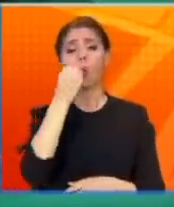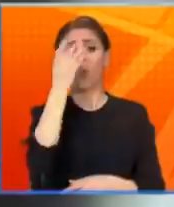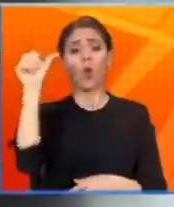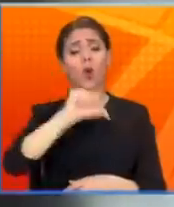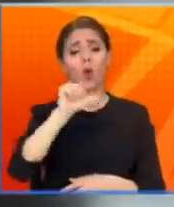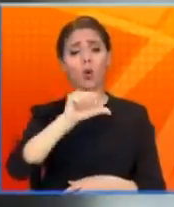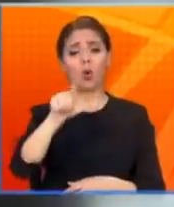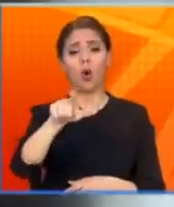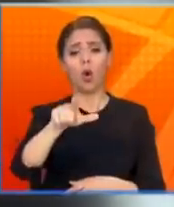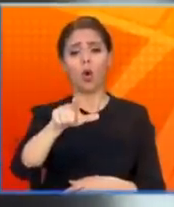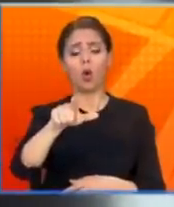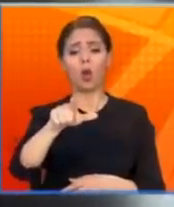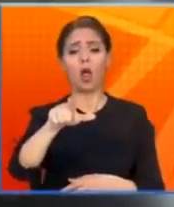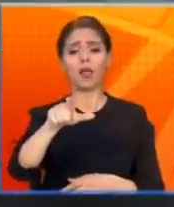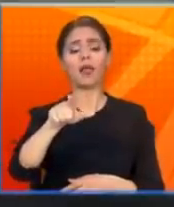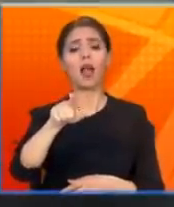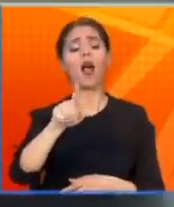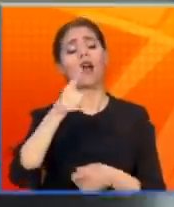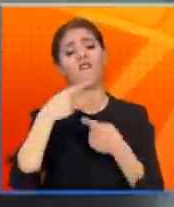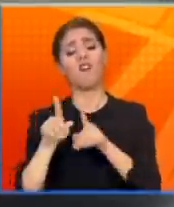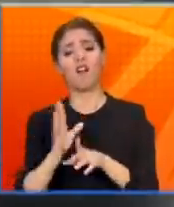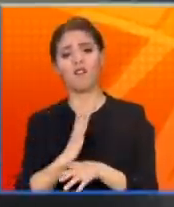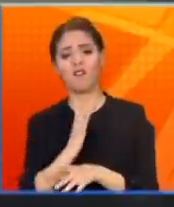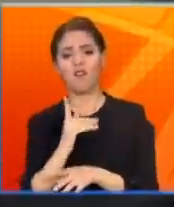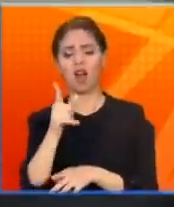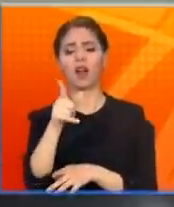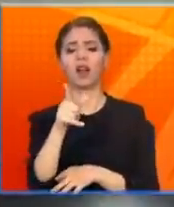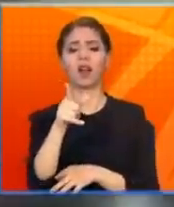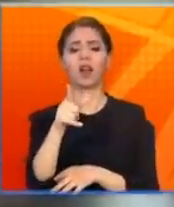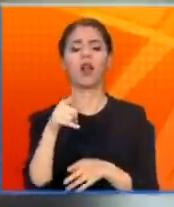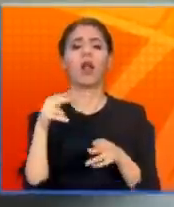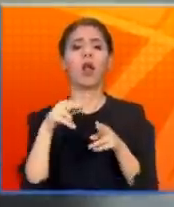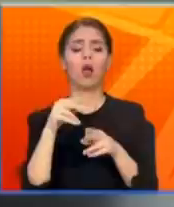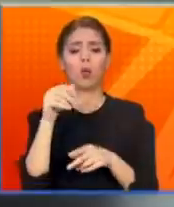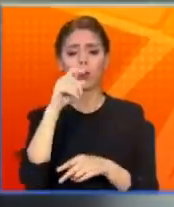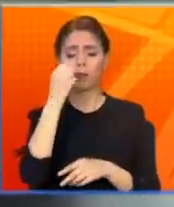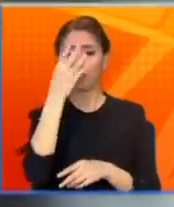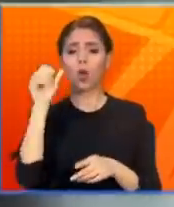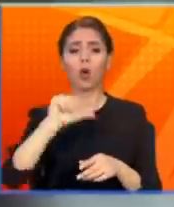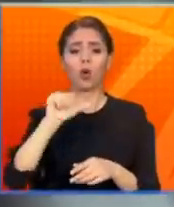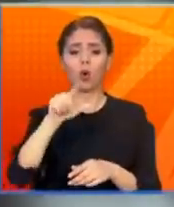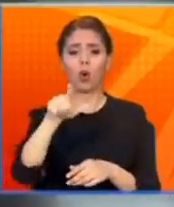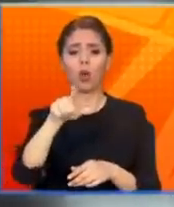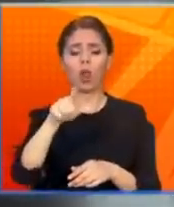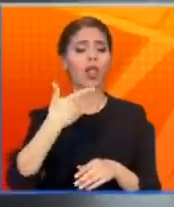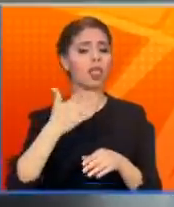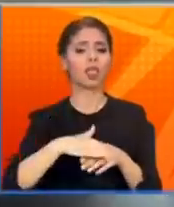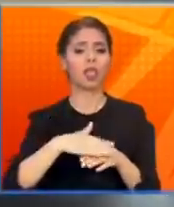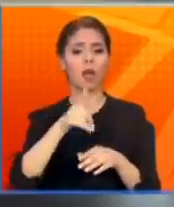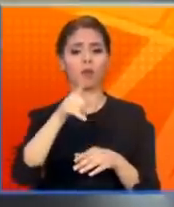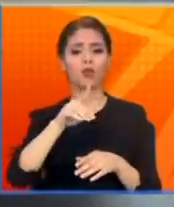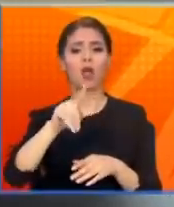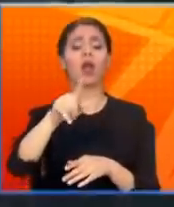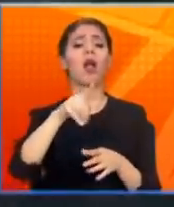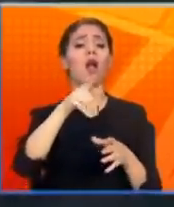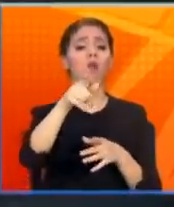çok farklı. Evde var ama az kaldı. Yedek olsun diyebildi. Evet. Ne yapacaksınız şimdi? Bilmiyoruz. Başka